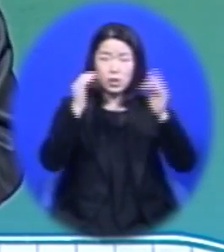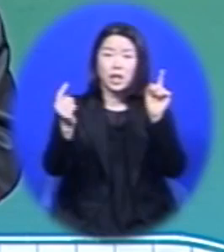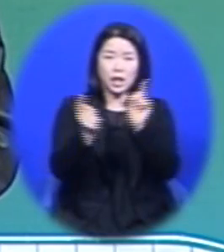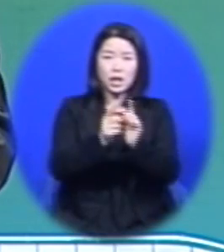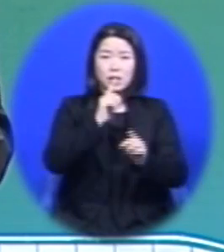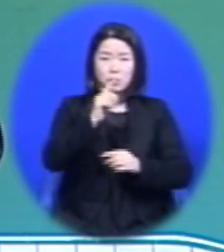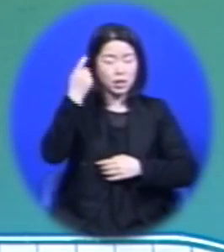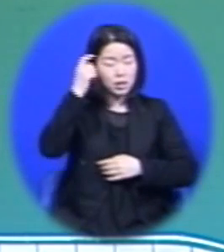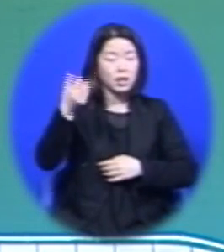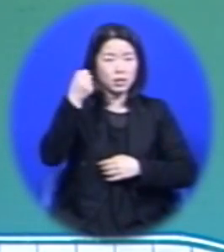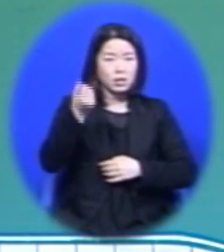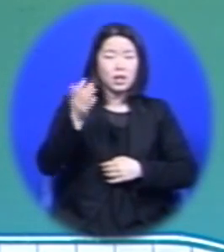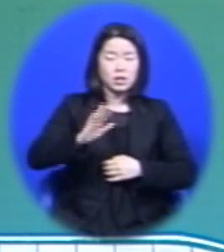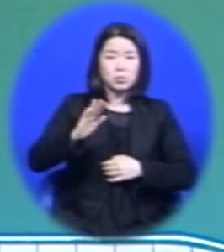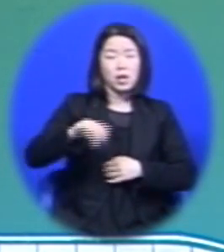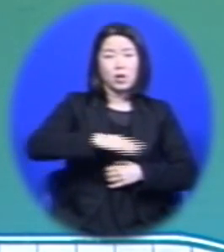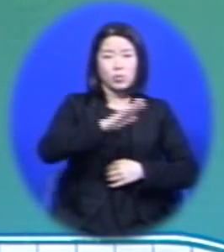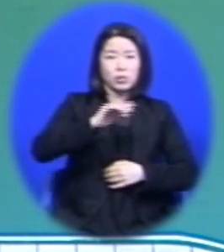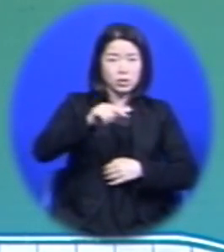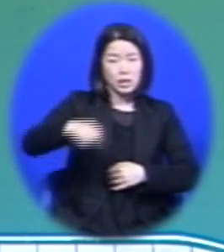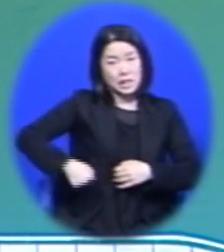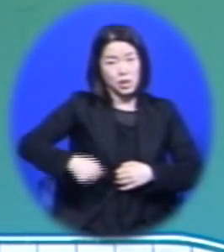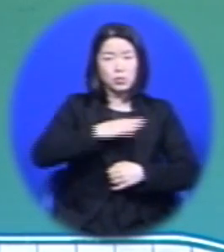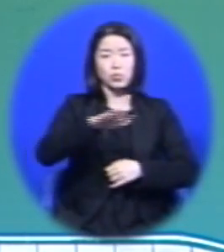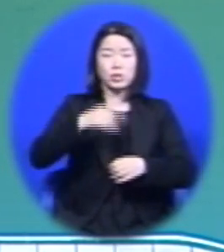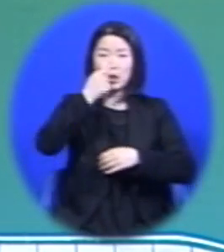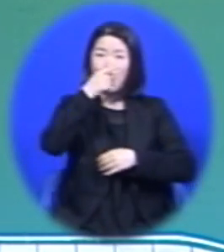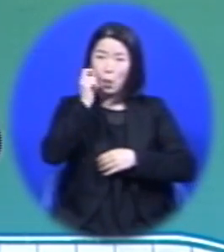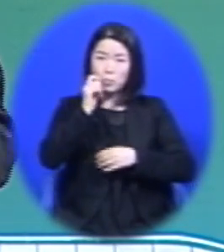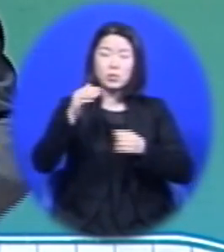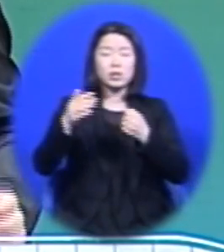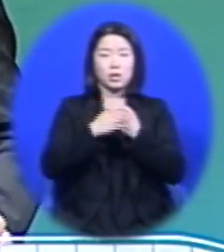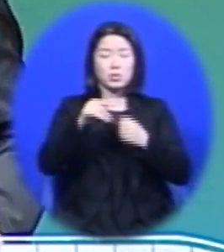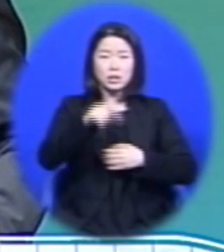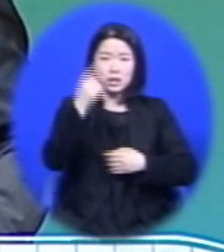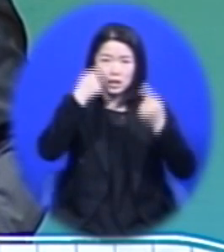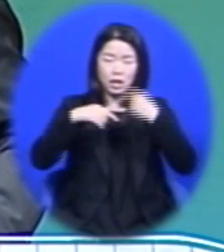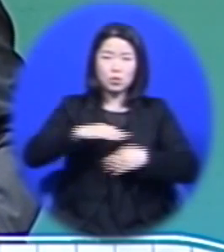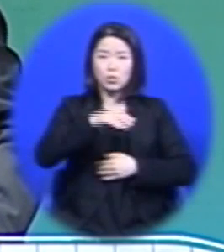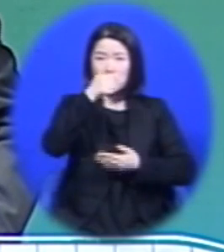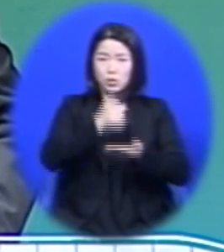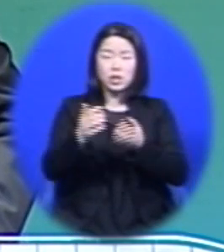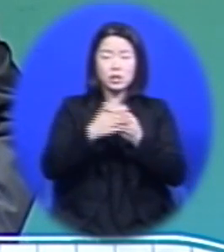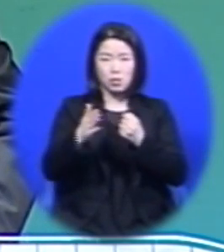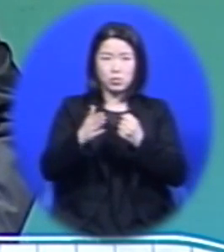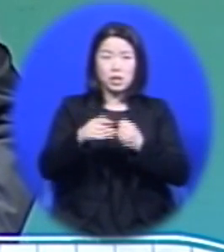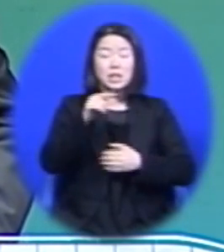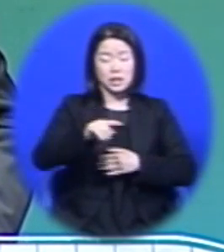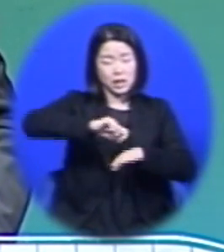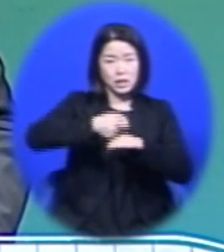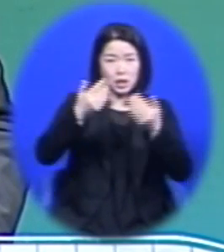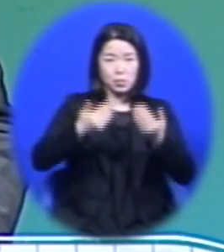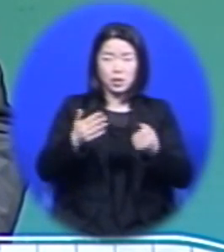하였노라. 그가 찔림은 우리의 허물을 인함이요 그가 상함은 우리의 죄악을 인함이라. 그가 징계를 받음으로